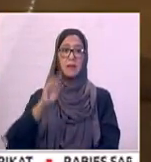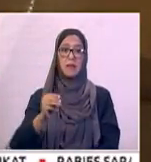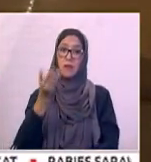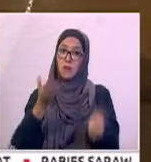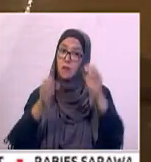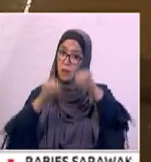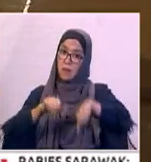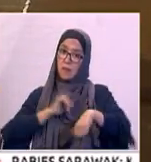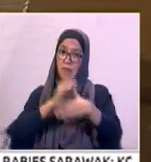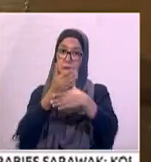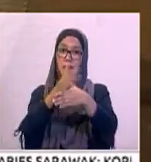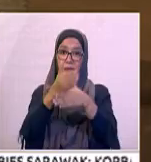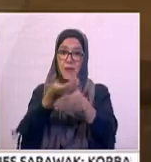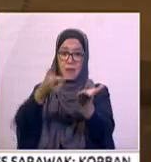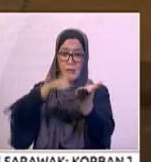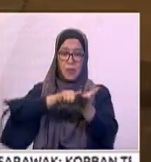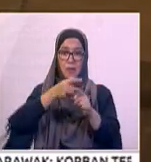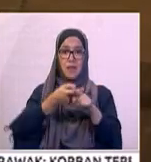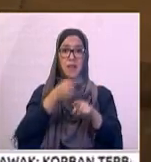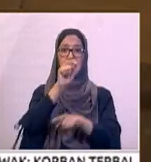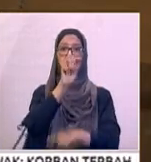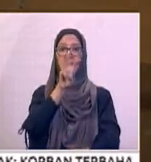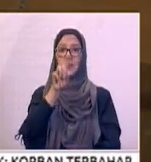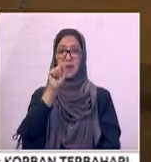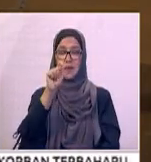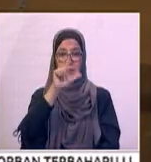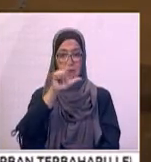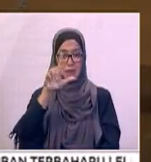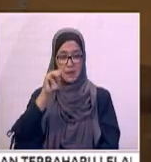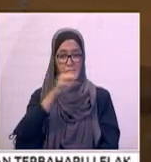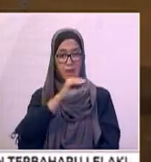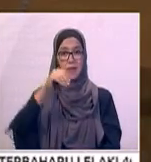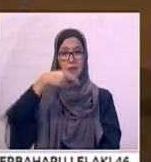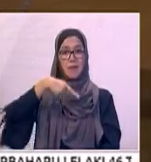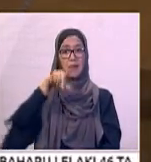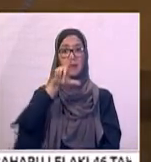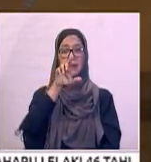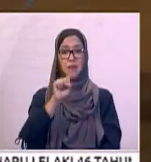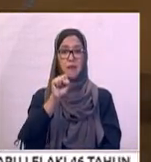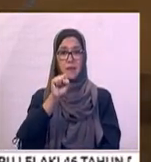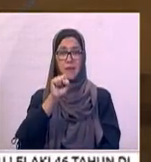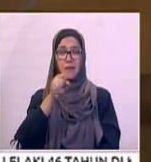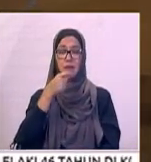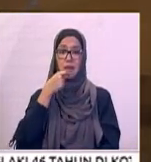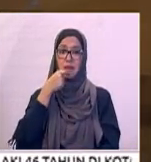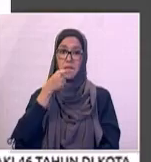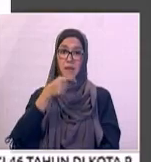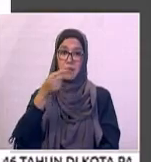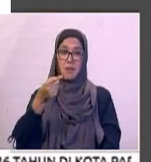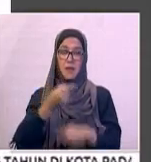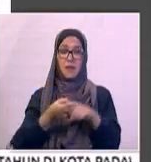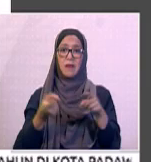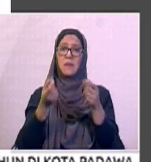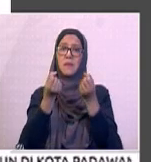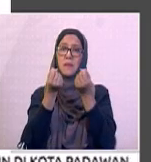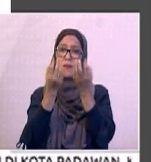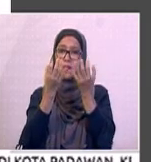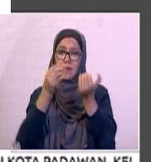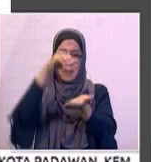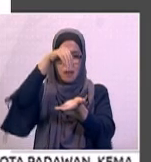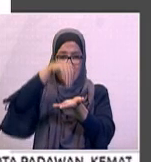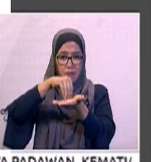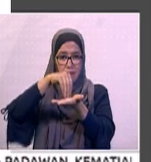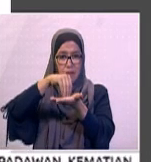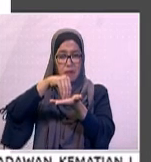laporan daripada Twitter LLM dan juga PLUS Malaysia Berhad, di mana mereka telah melaporkan terdapat beberapa lokasi